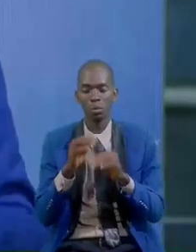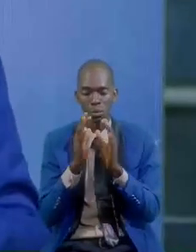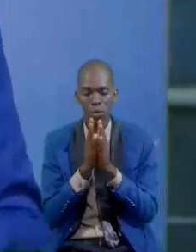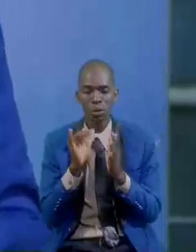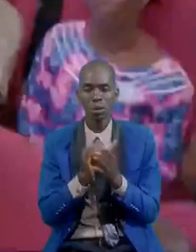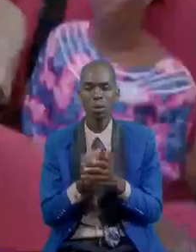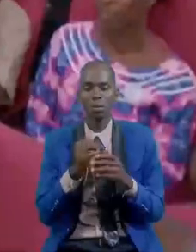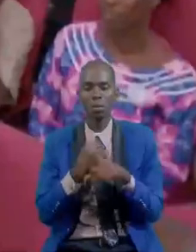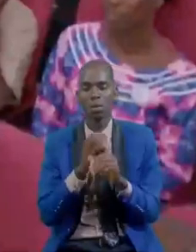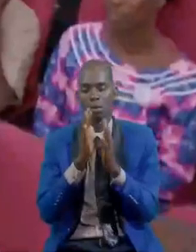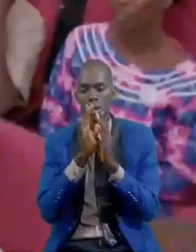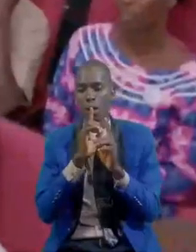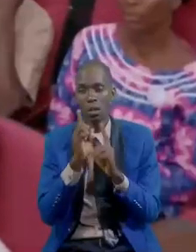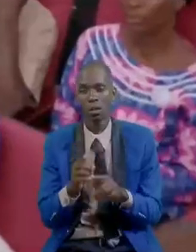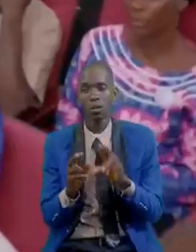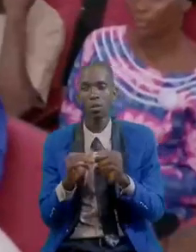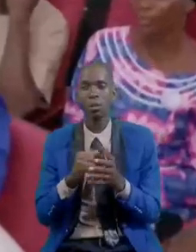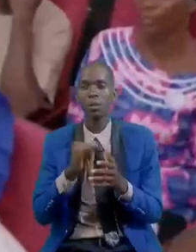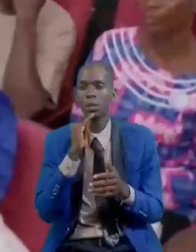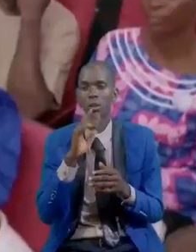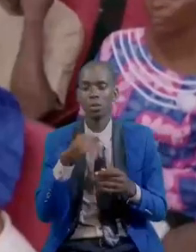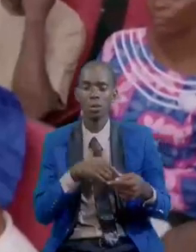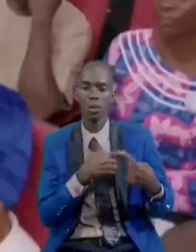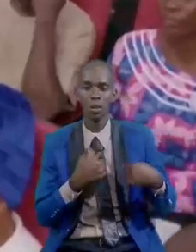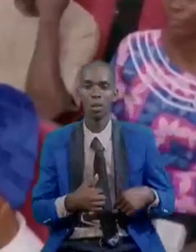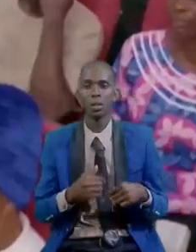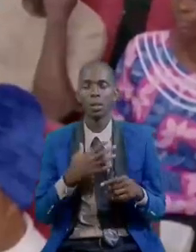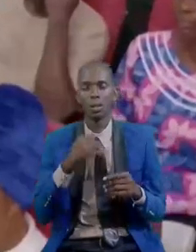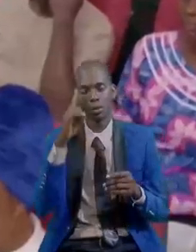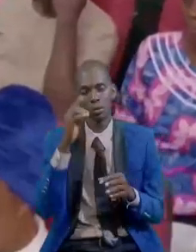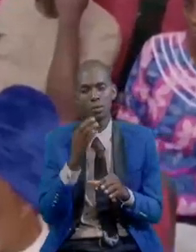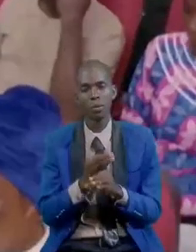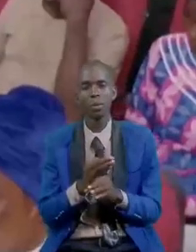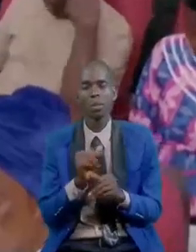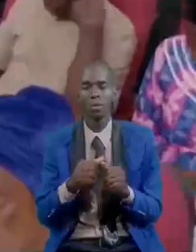droit, tout va bien se passer.